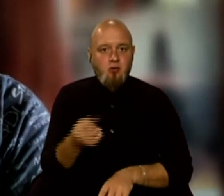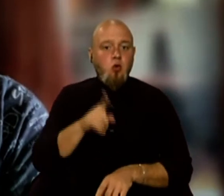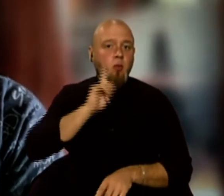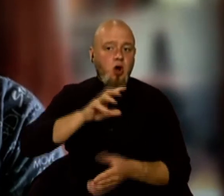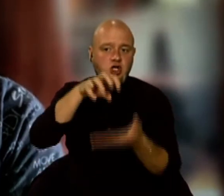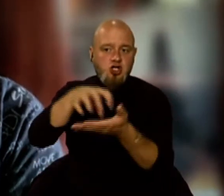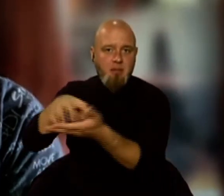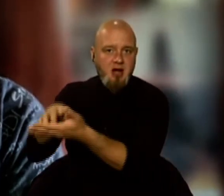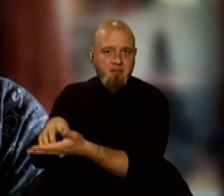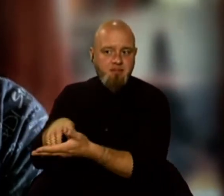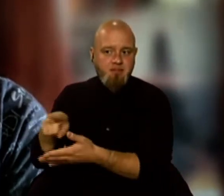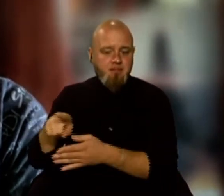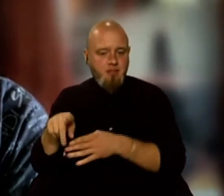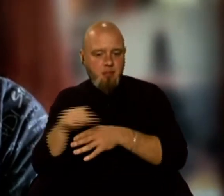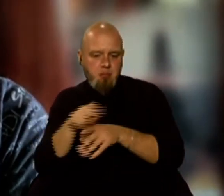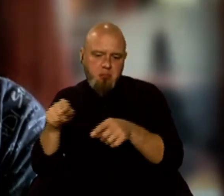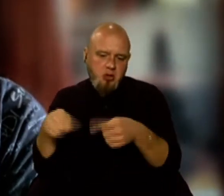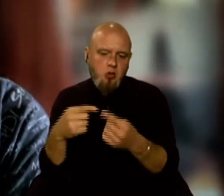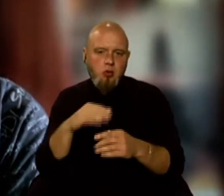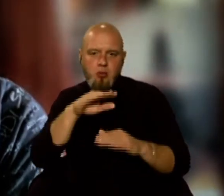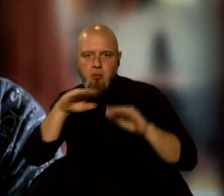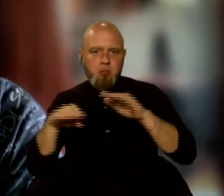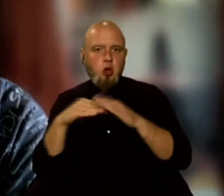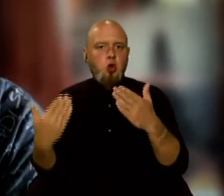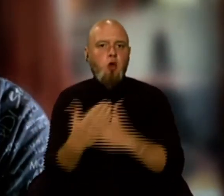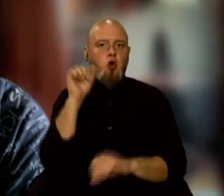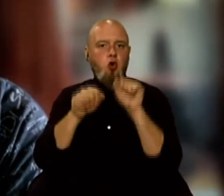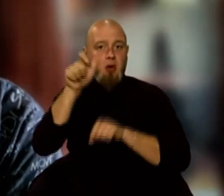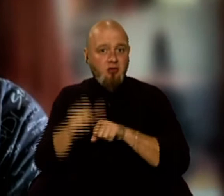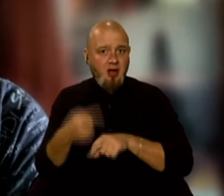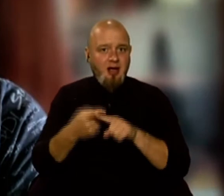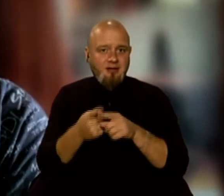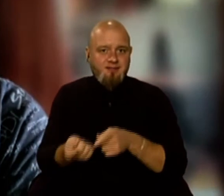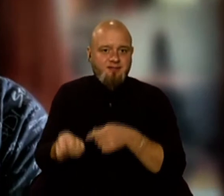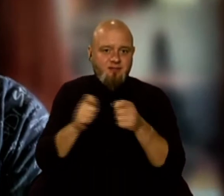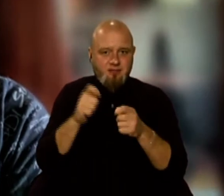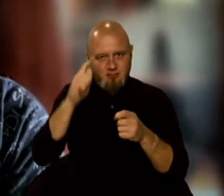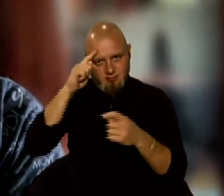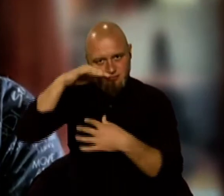штаби підлаштуються під нового командувача, це вносить сумятицю в